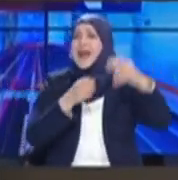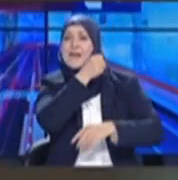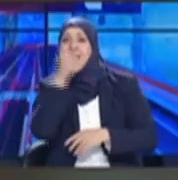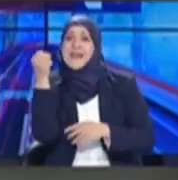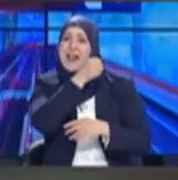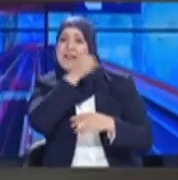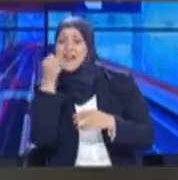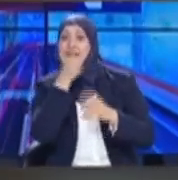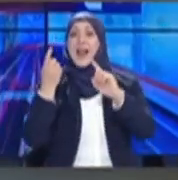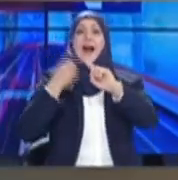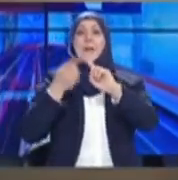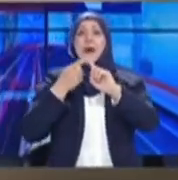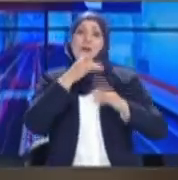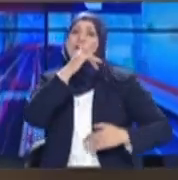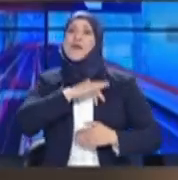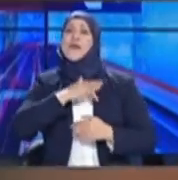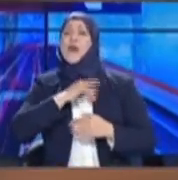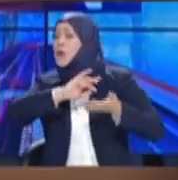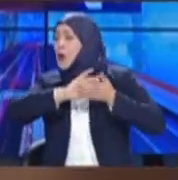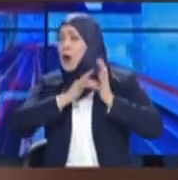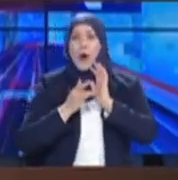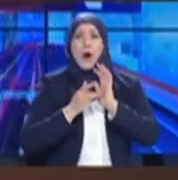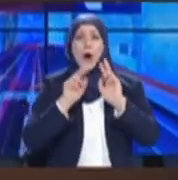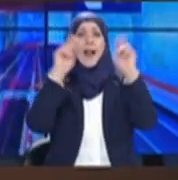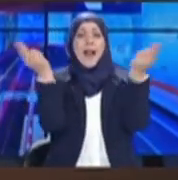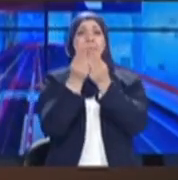فقط بل في قلوب كل العالم